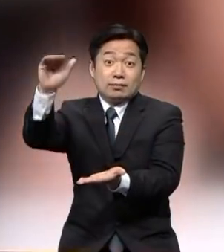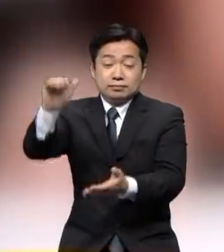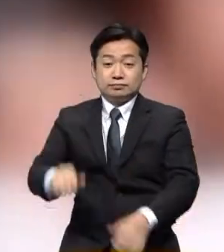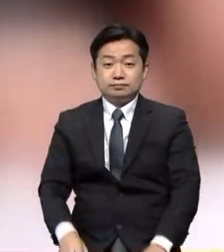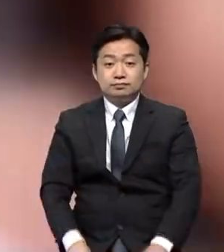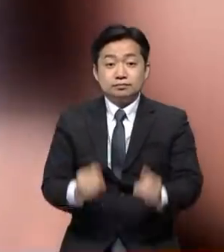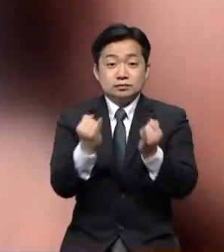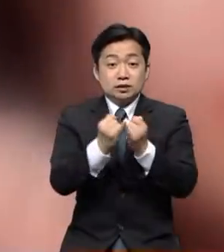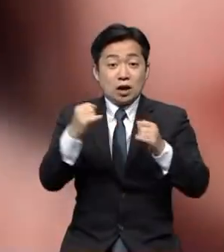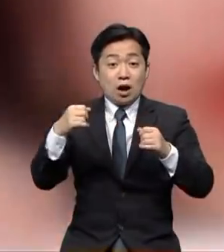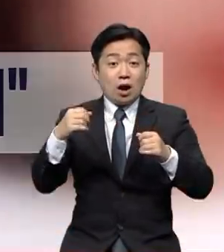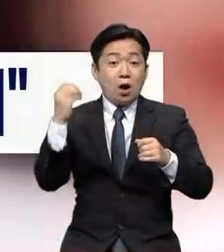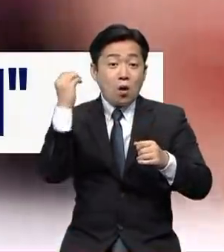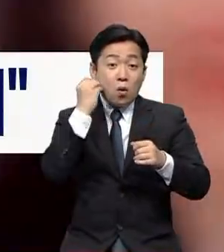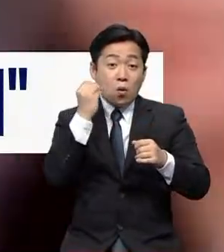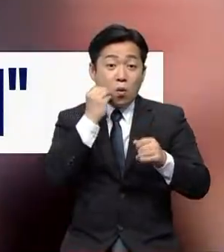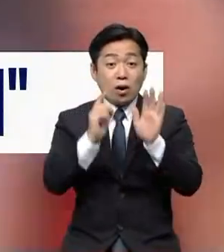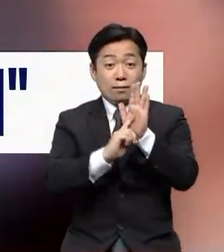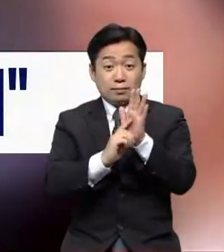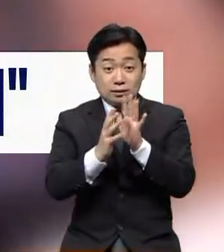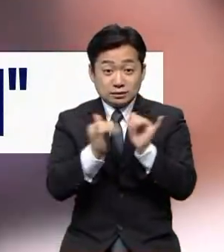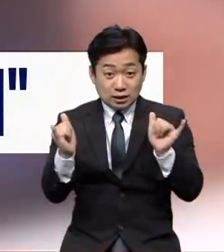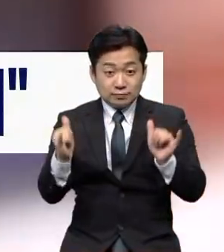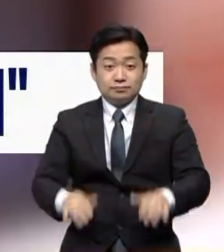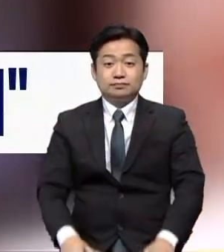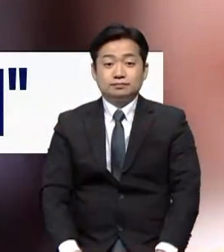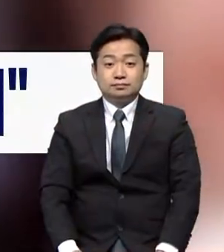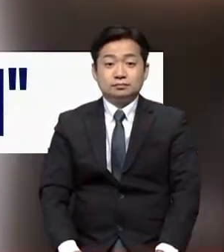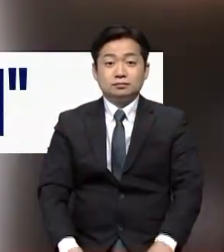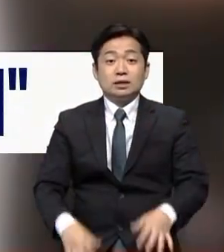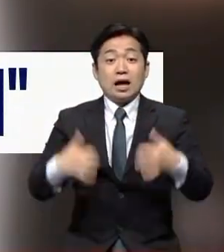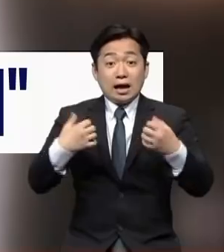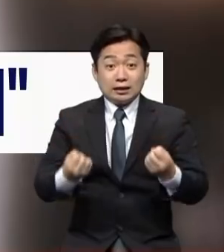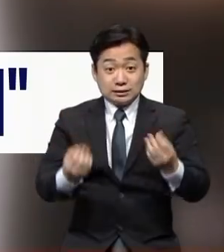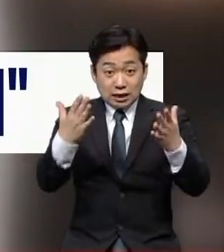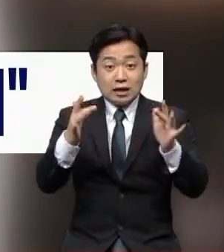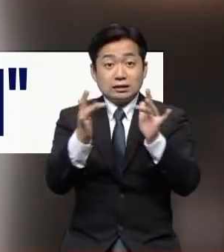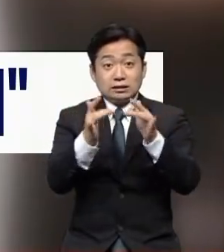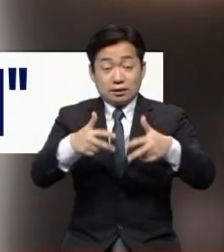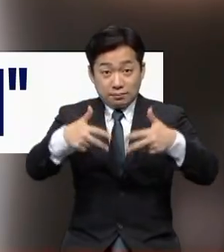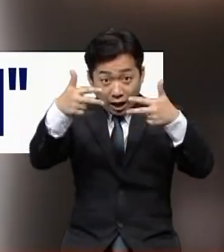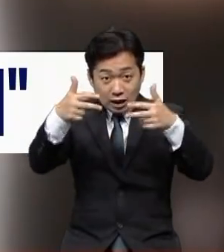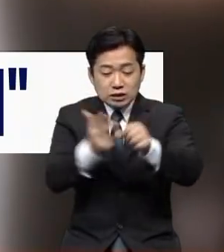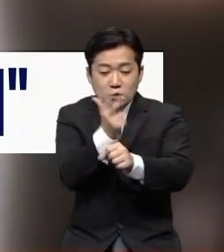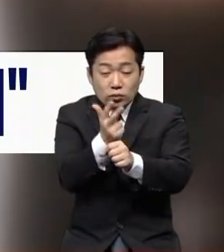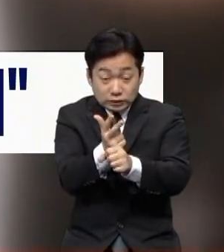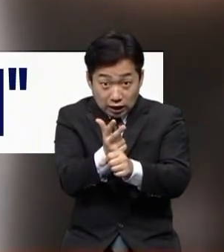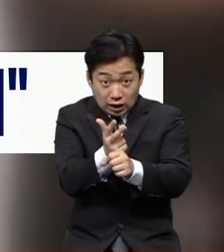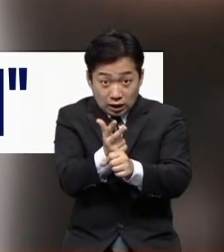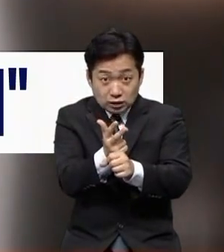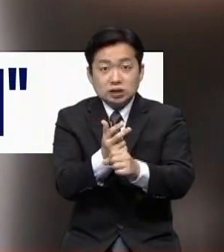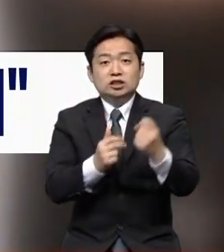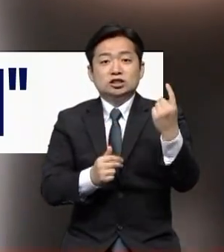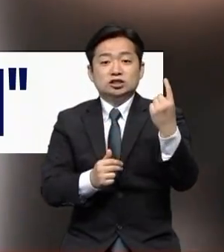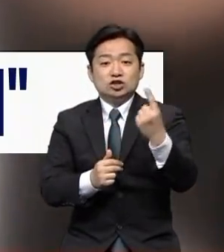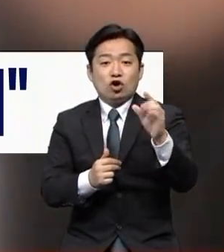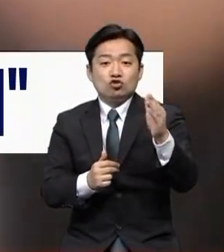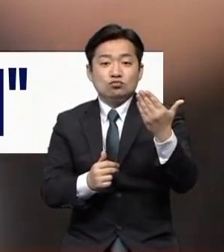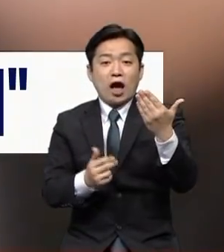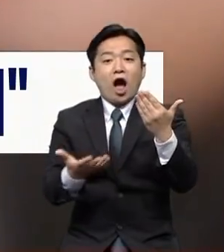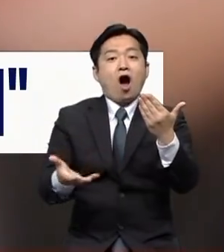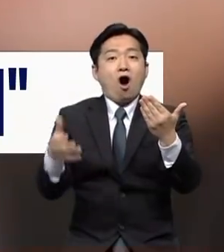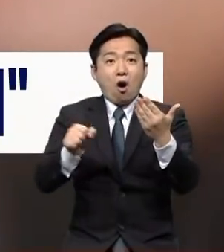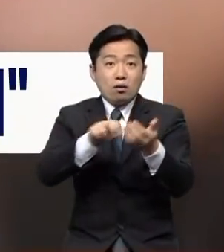한 여성 쇼핑 호스트는 지난 11일 상하이 쇼핑 행사 때 온라인 생방송 7시간 만에 무려 1,900억